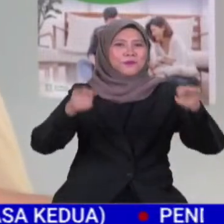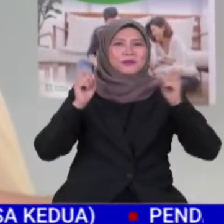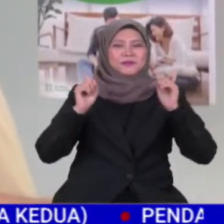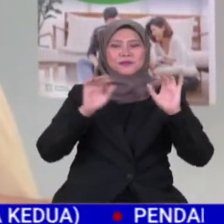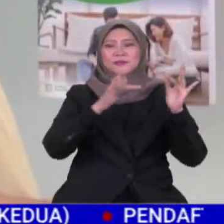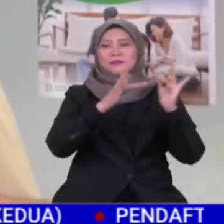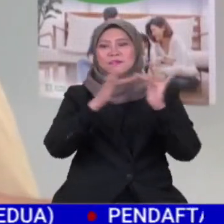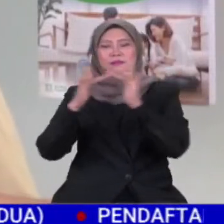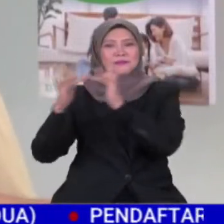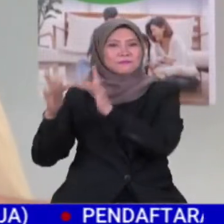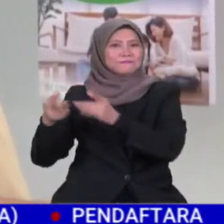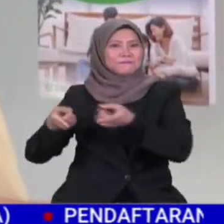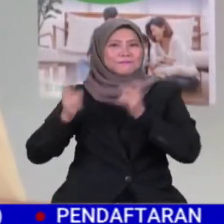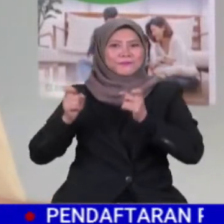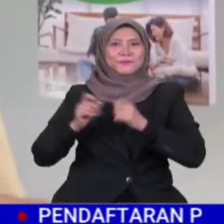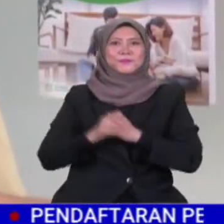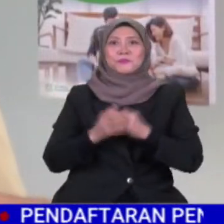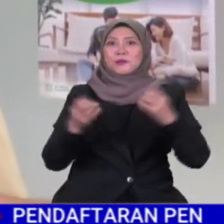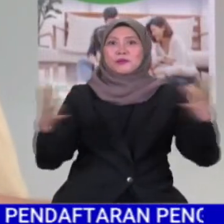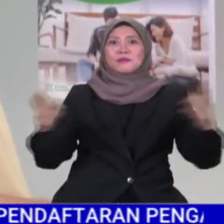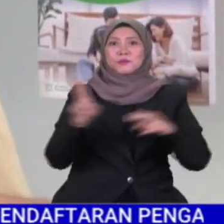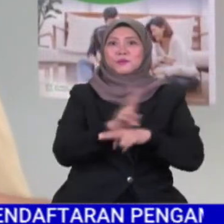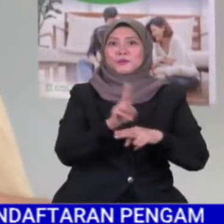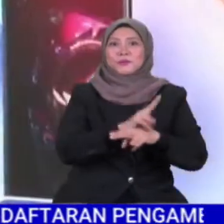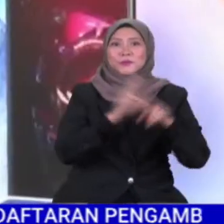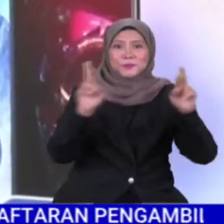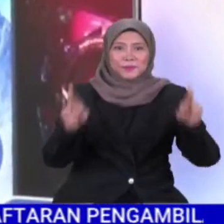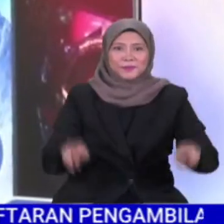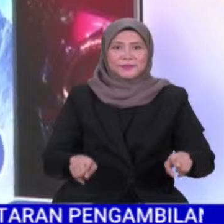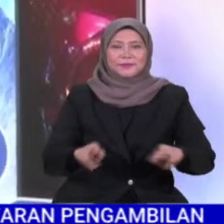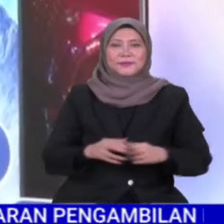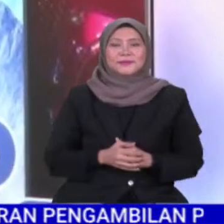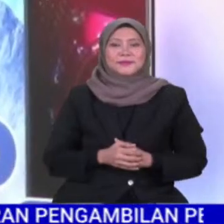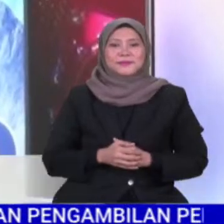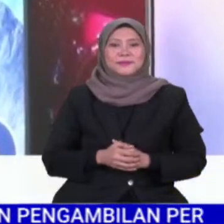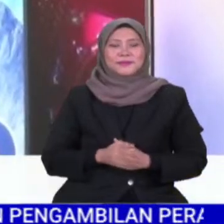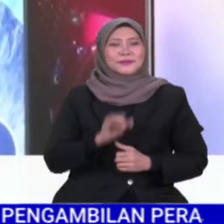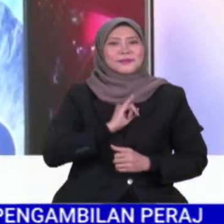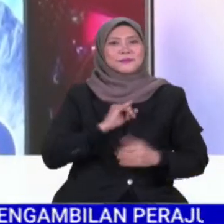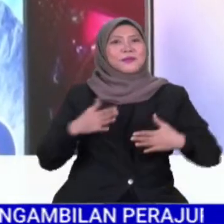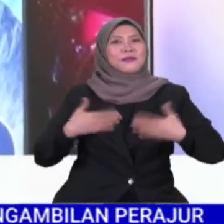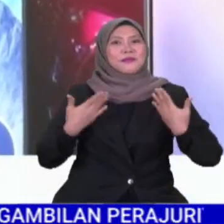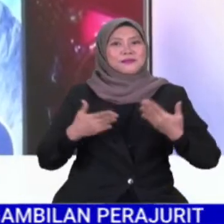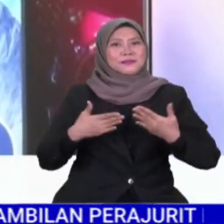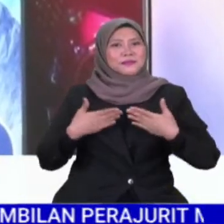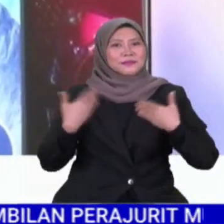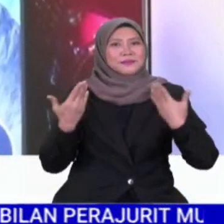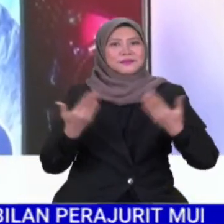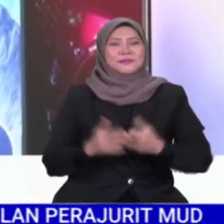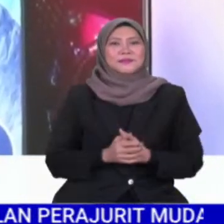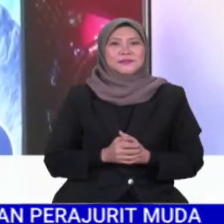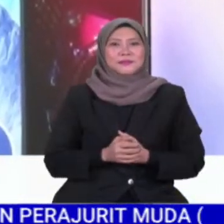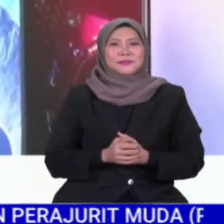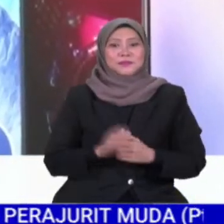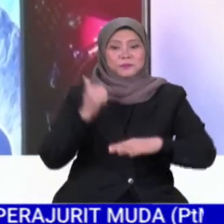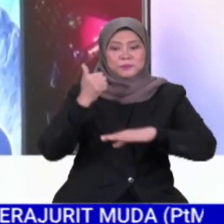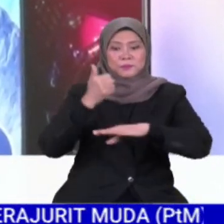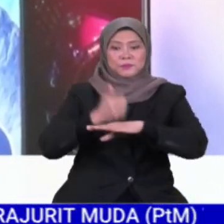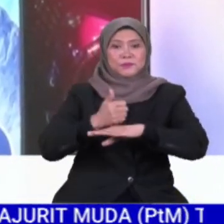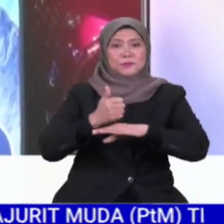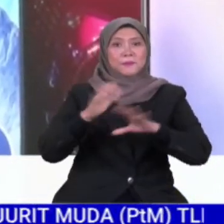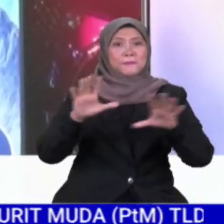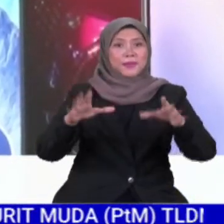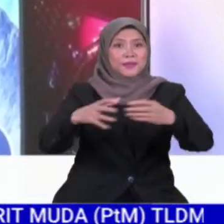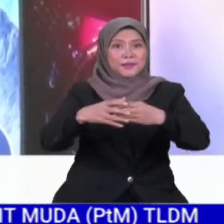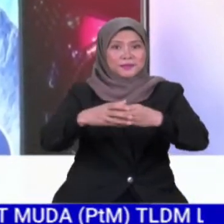pantas, banyak kegunaan untuk rakyat juga. Kami berbesar hati kerana telah menubuhkan pakej